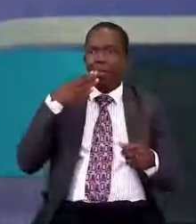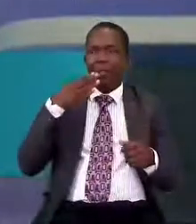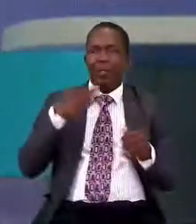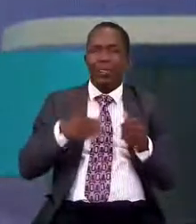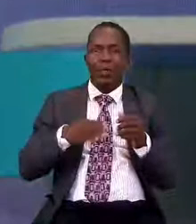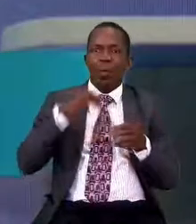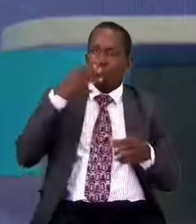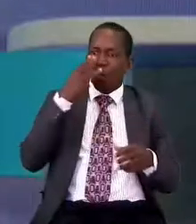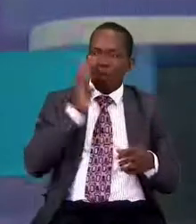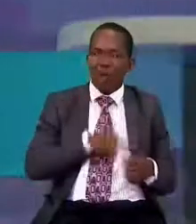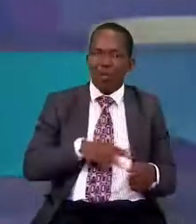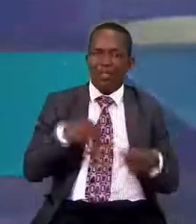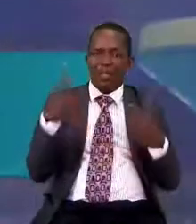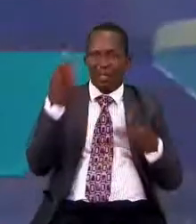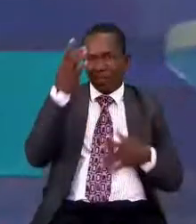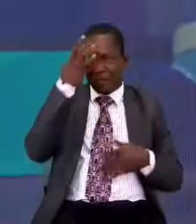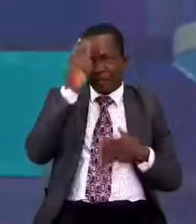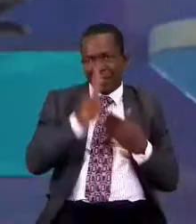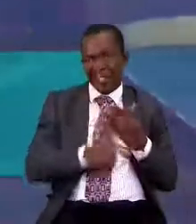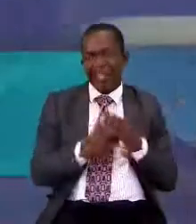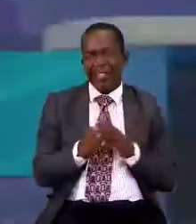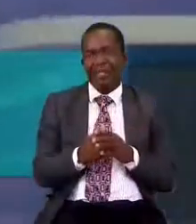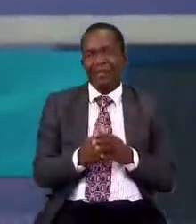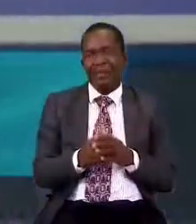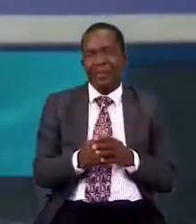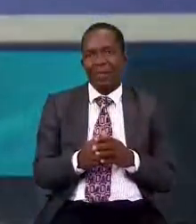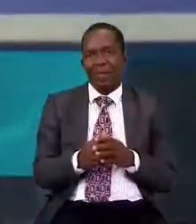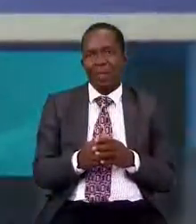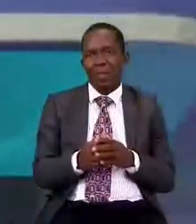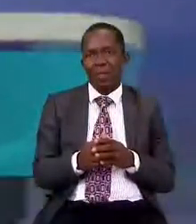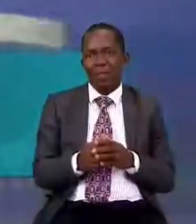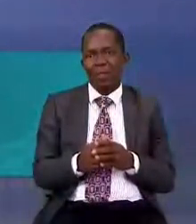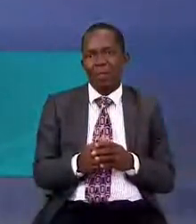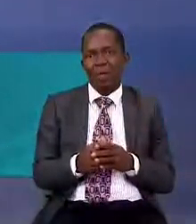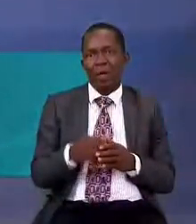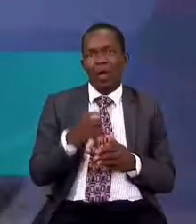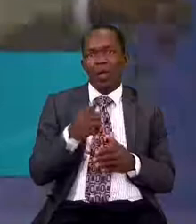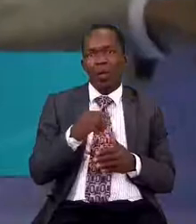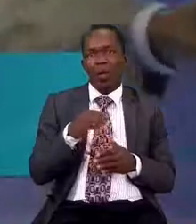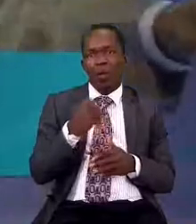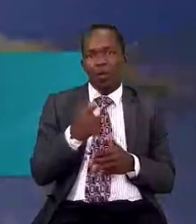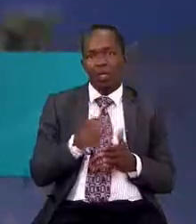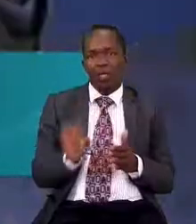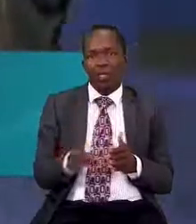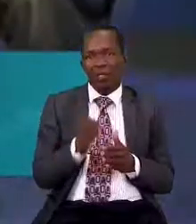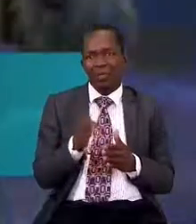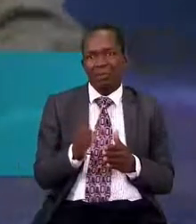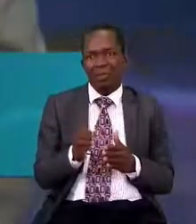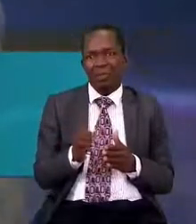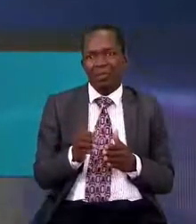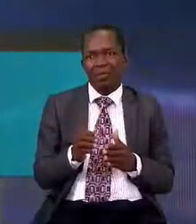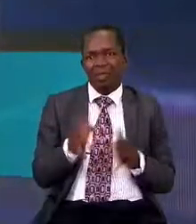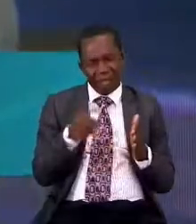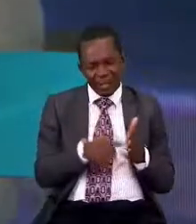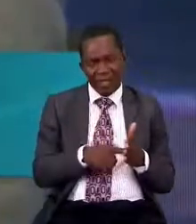votre esprit, la maladie qui vous fait trembler, la maladie que vous craignez, vous dites, mais c'est terrible, je peux supporter les autres maladies, mais l'autre